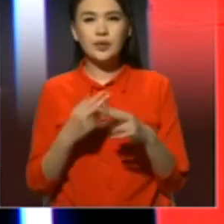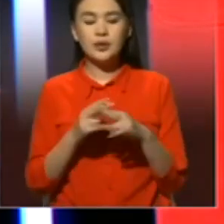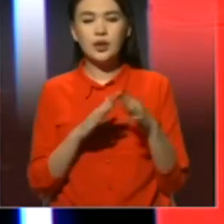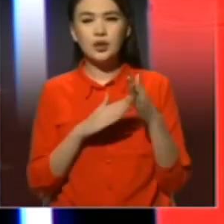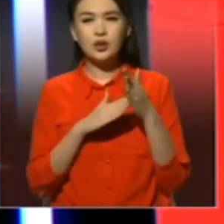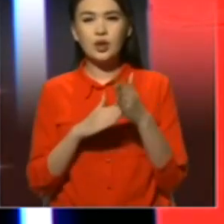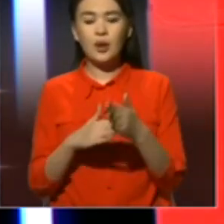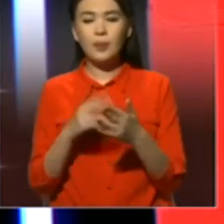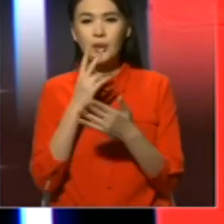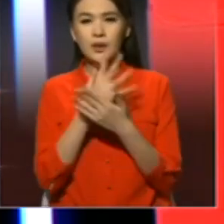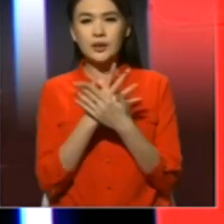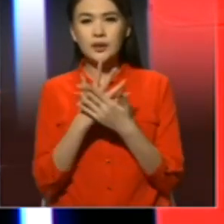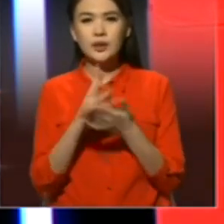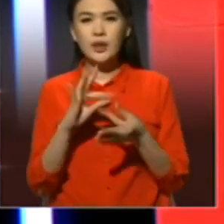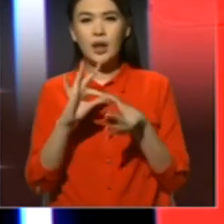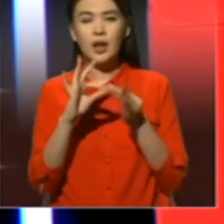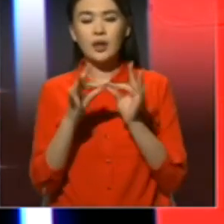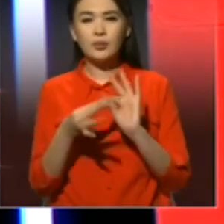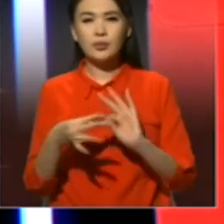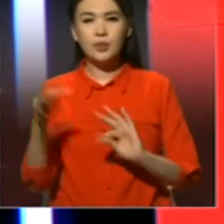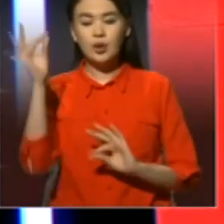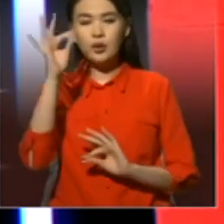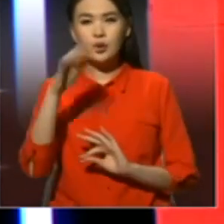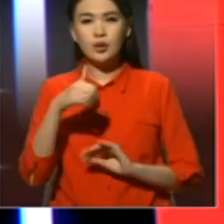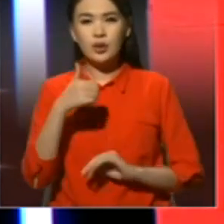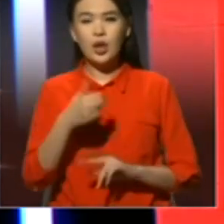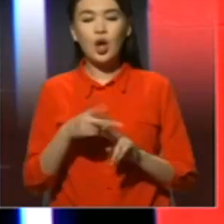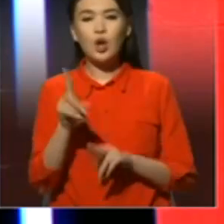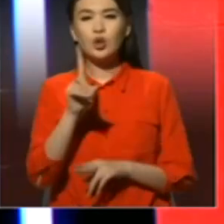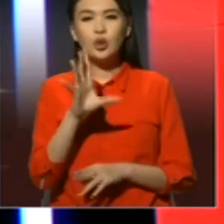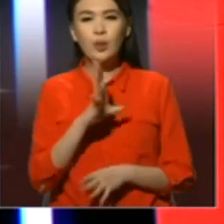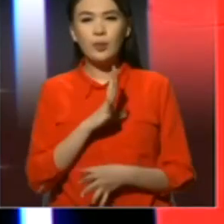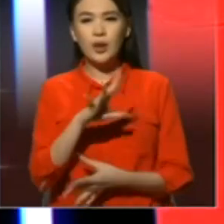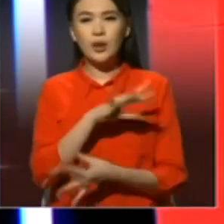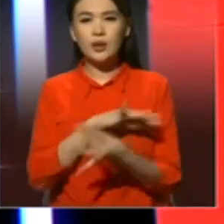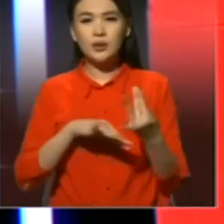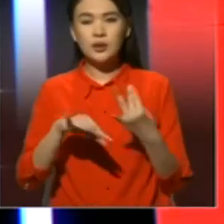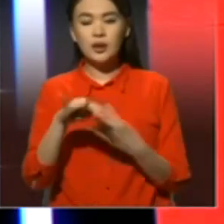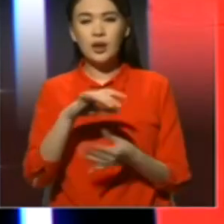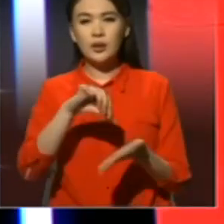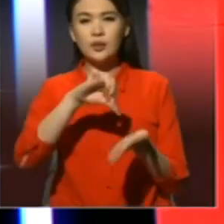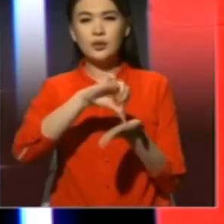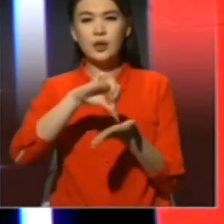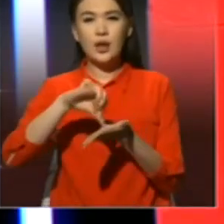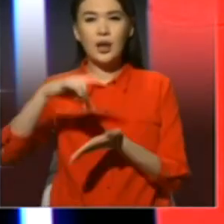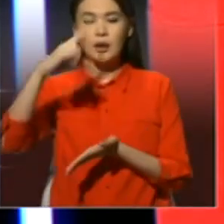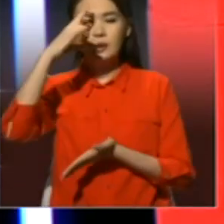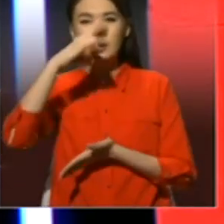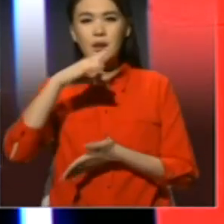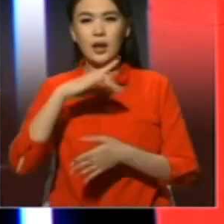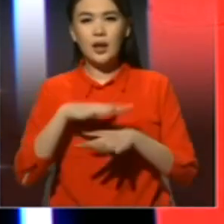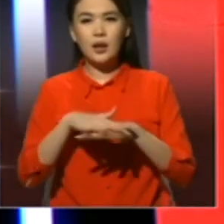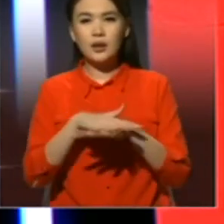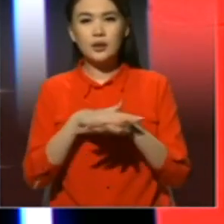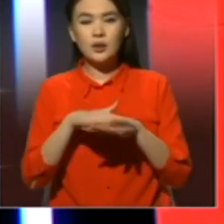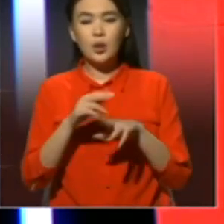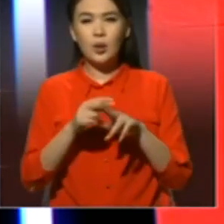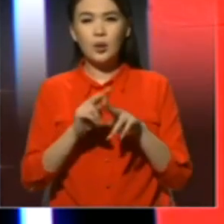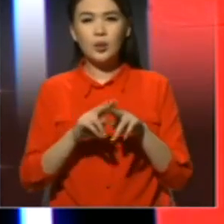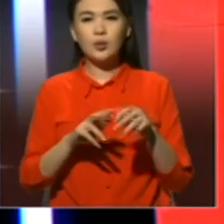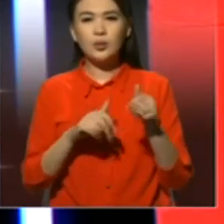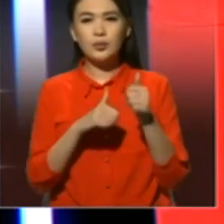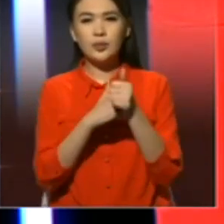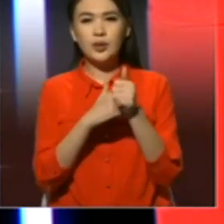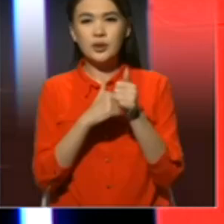осы үштаған тақырыбы жақсы. Ал не талқыланды? Қазір айтайық. Студия қонақтары, Қазақстан халқы ассамблеясы төрағасының орынбасары